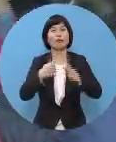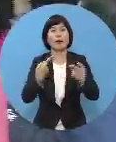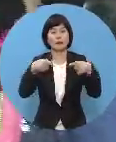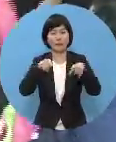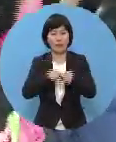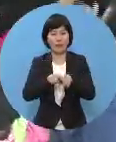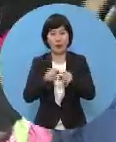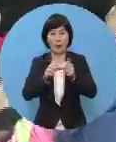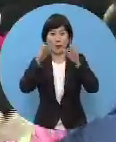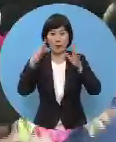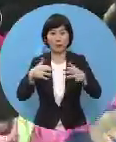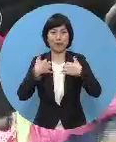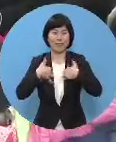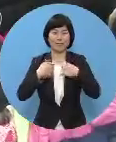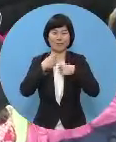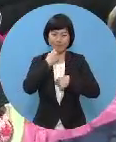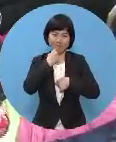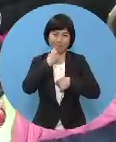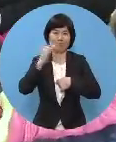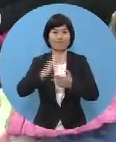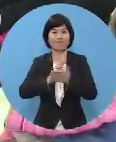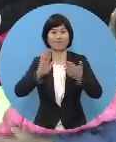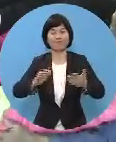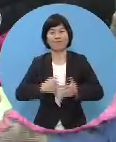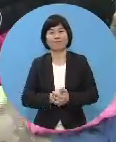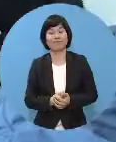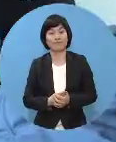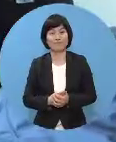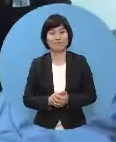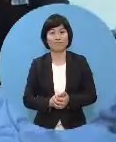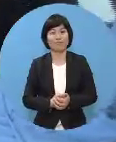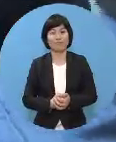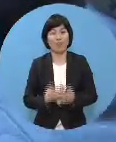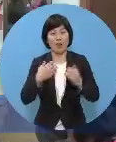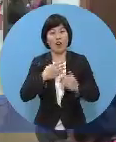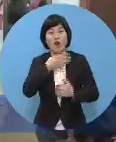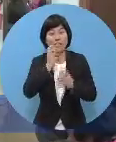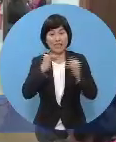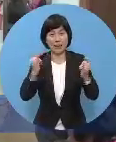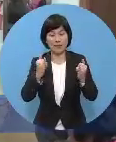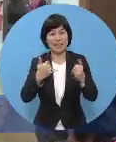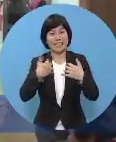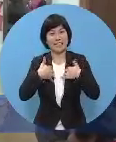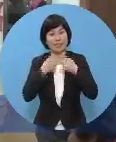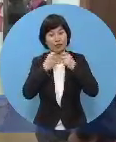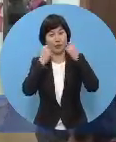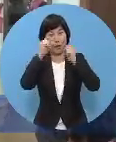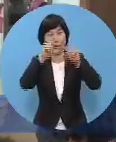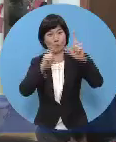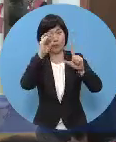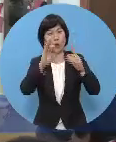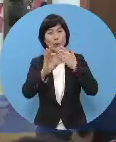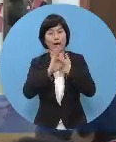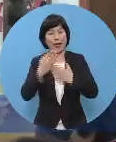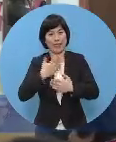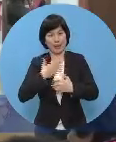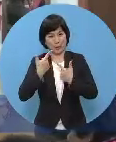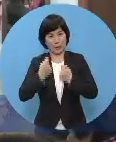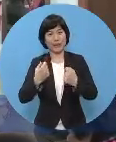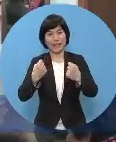다채로운 프로그램과 함께 모처럼 신나게 웃고 즐깁니다. 어르신들이 즐겁게 한방 웃으시는 모습을